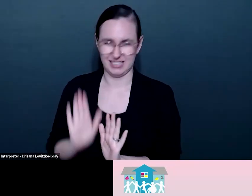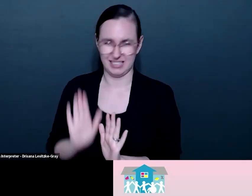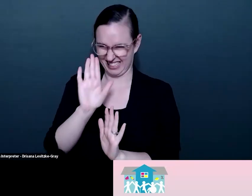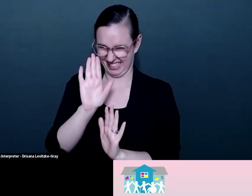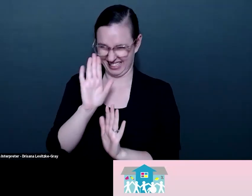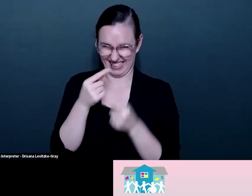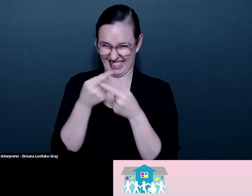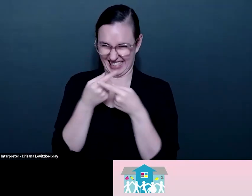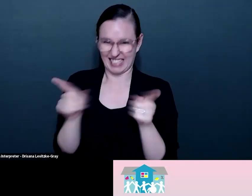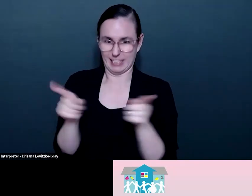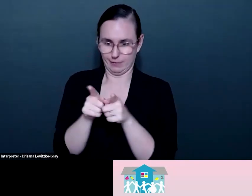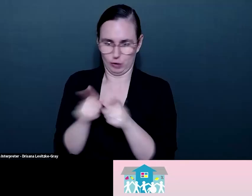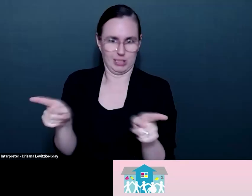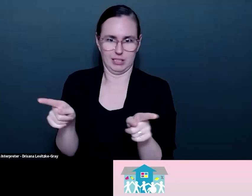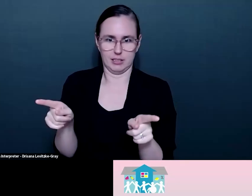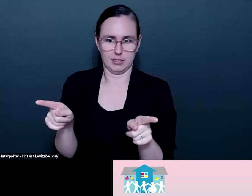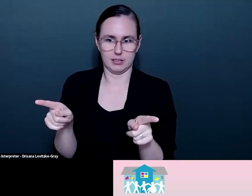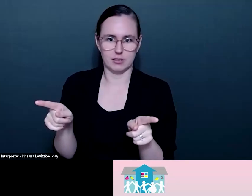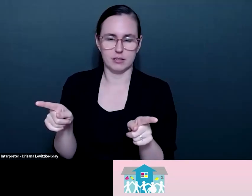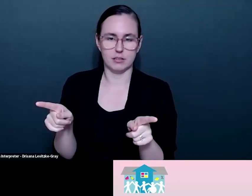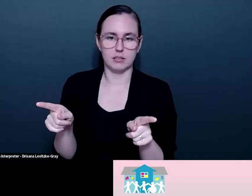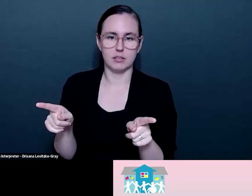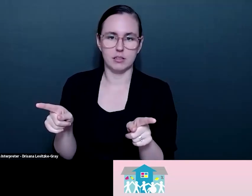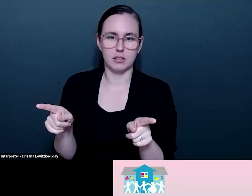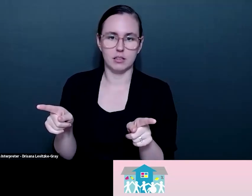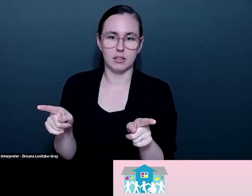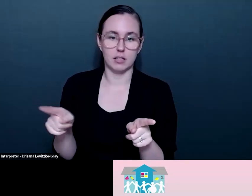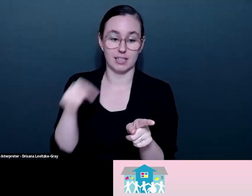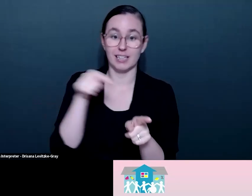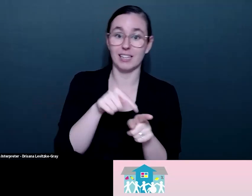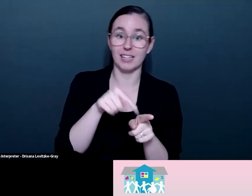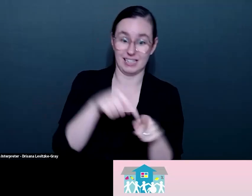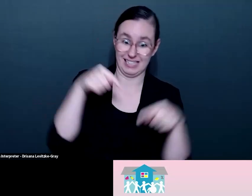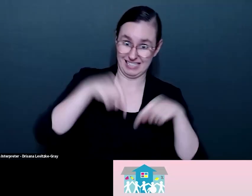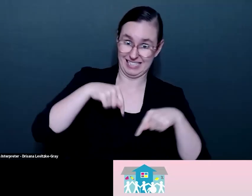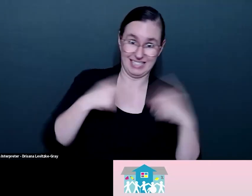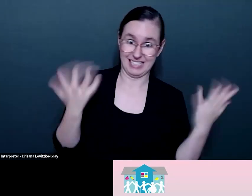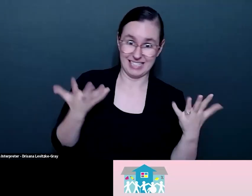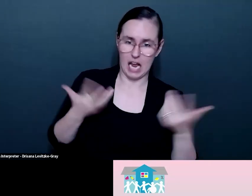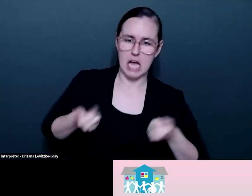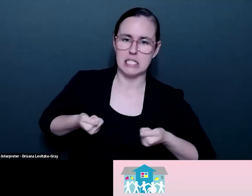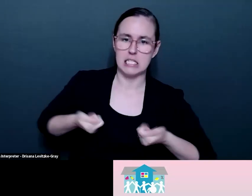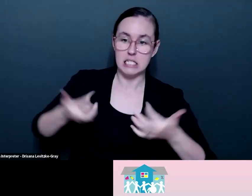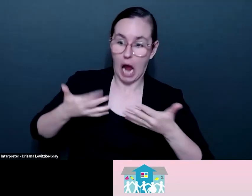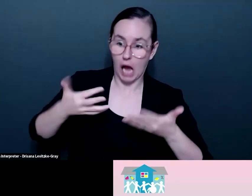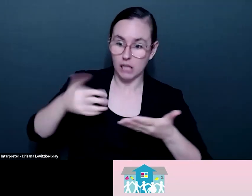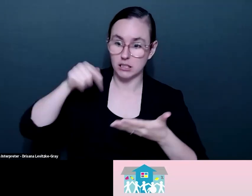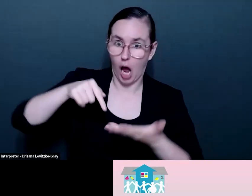certaines connotations, par exemple, pour avoir des données, un ensemble de données.